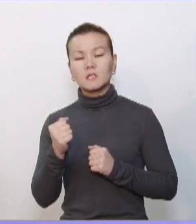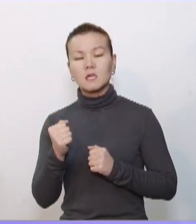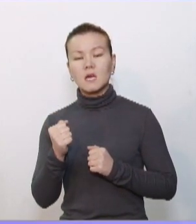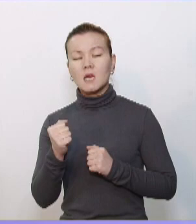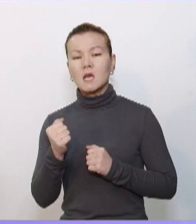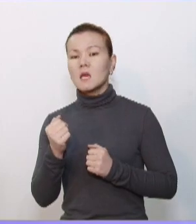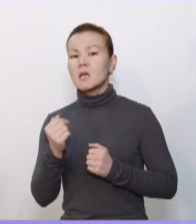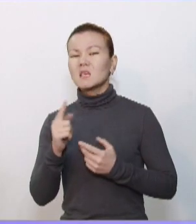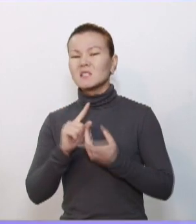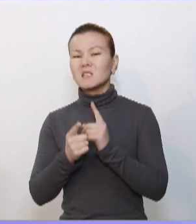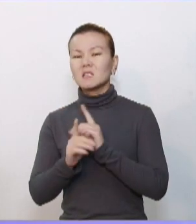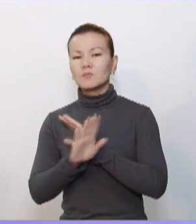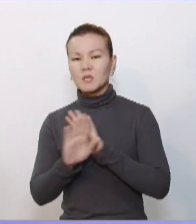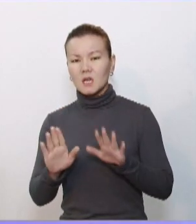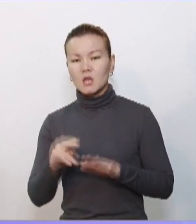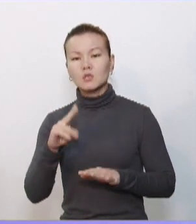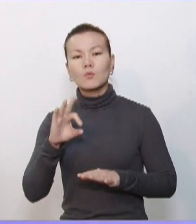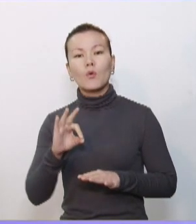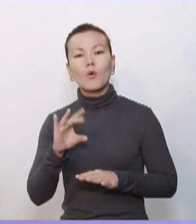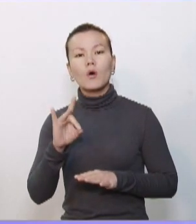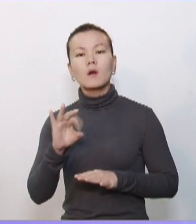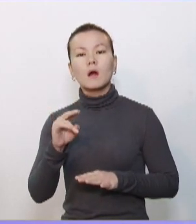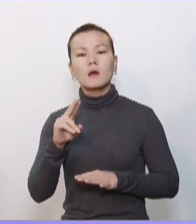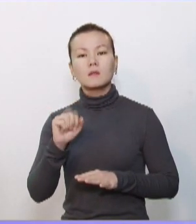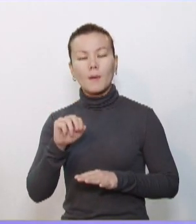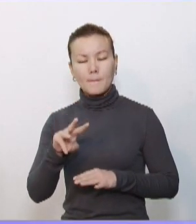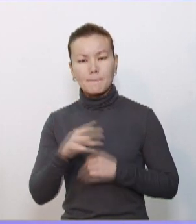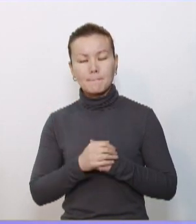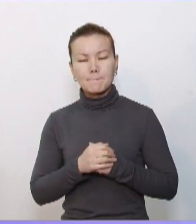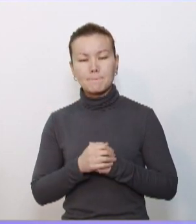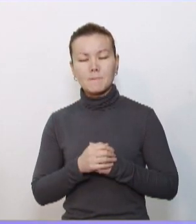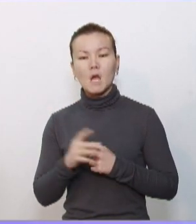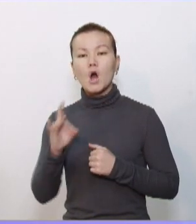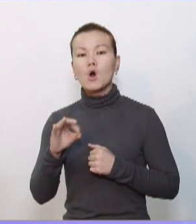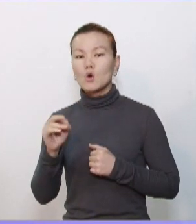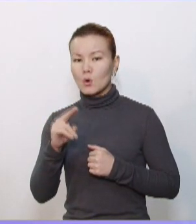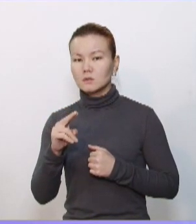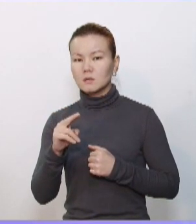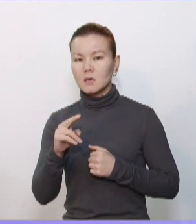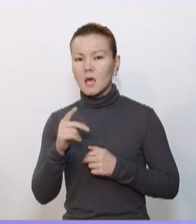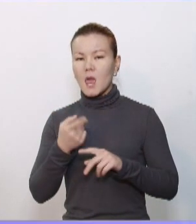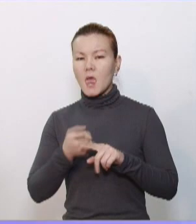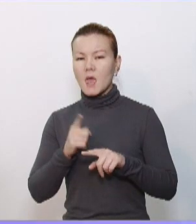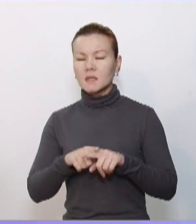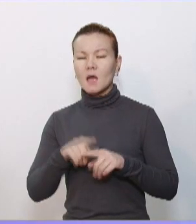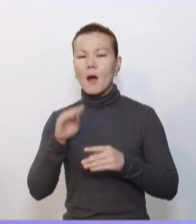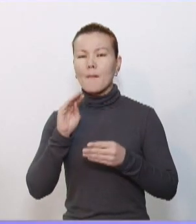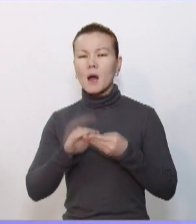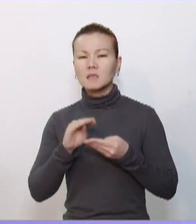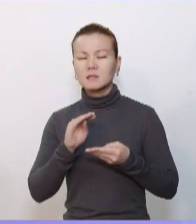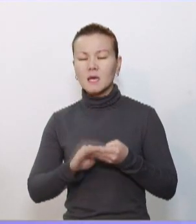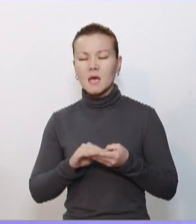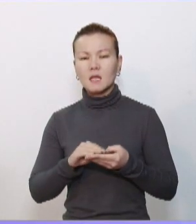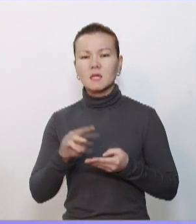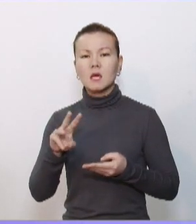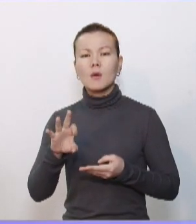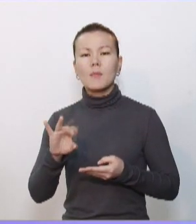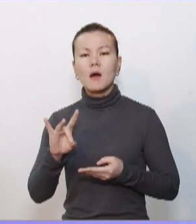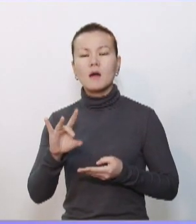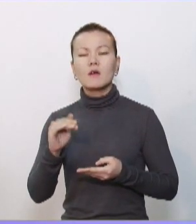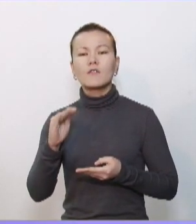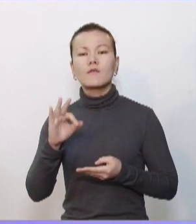не изменяются по родам. Род – это постоянный